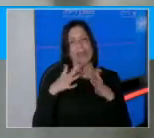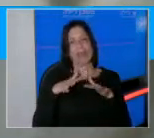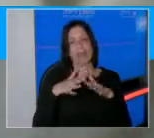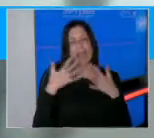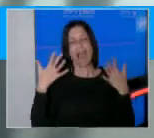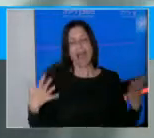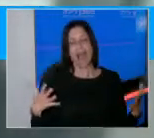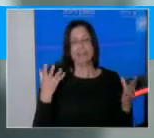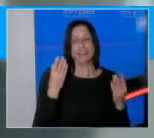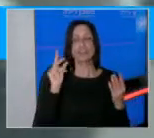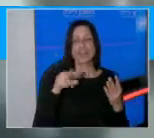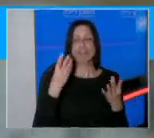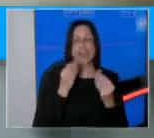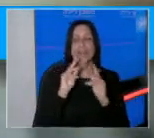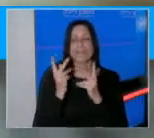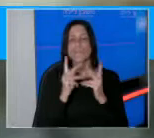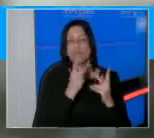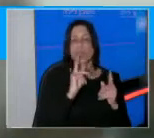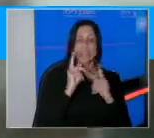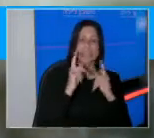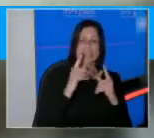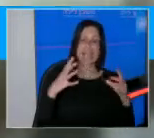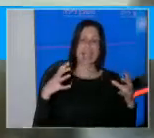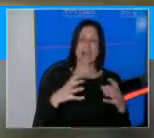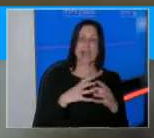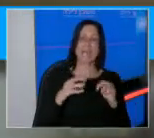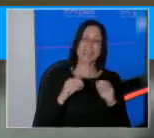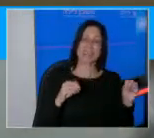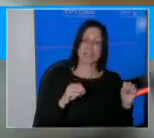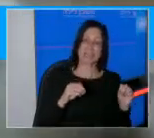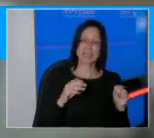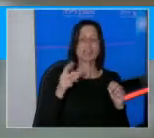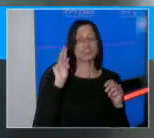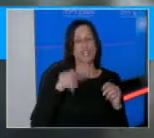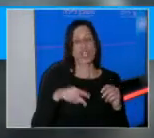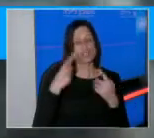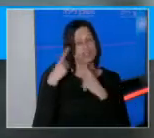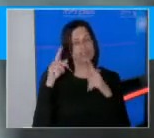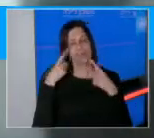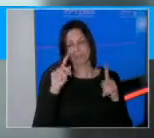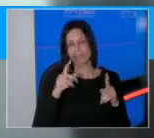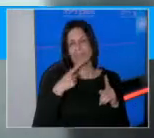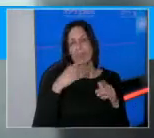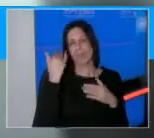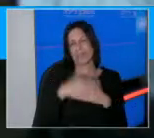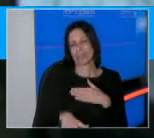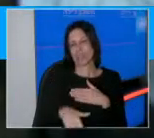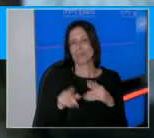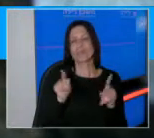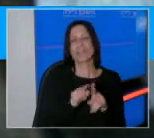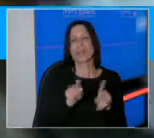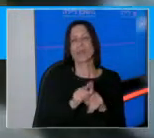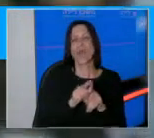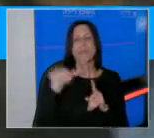קבוצות של שיח מזרחי שיש ביניהם אי הסכמות, אבל בסופו של דבר זה כמו מים